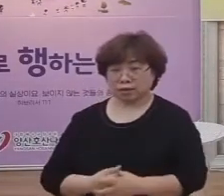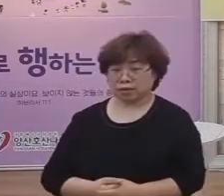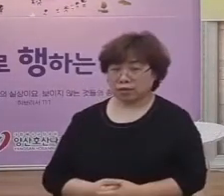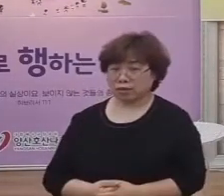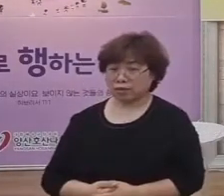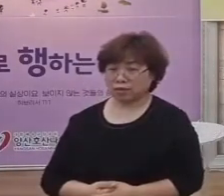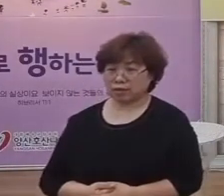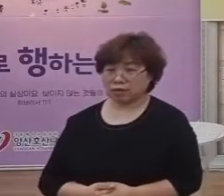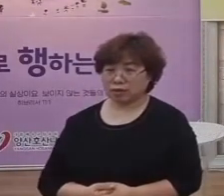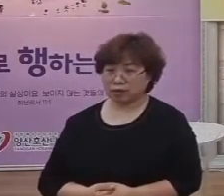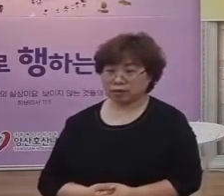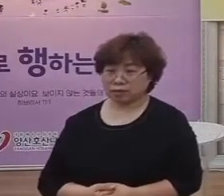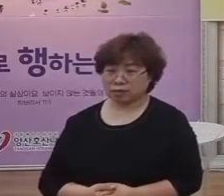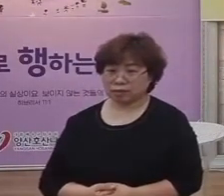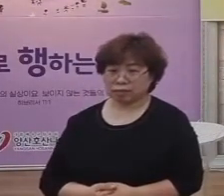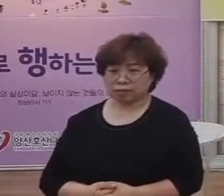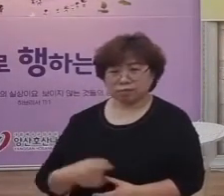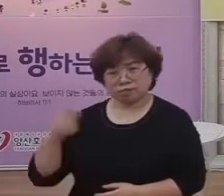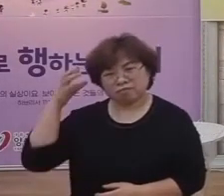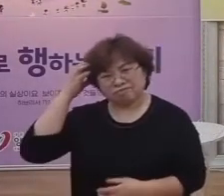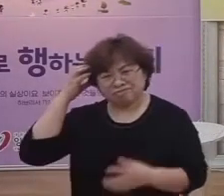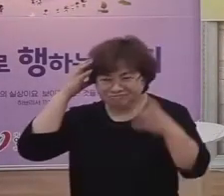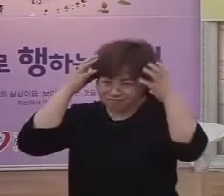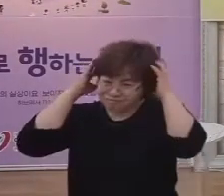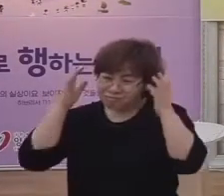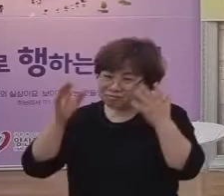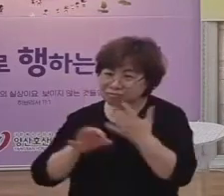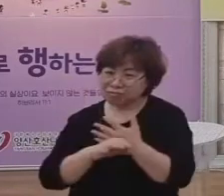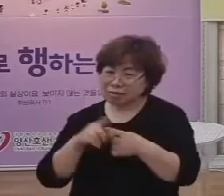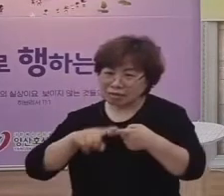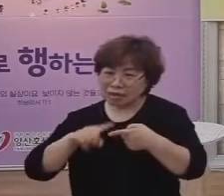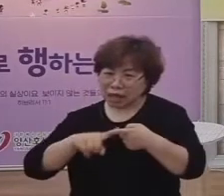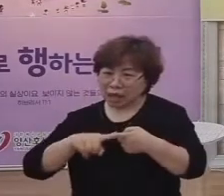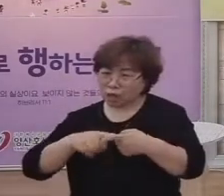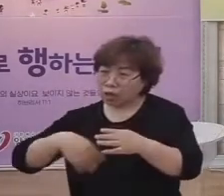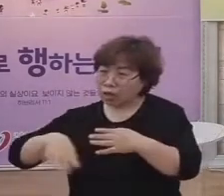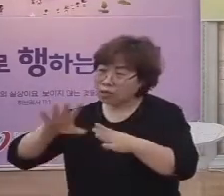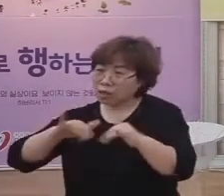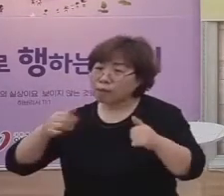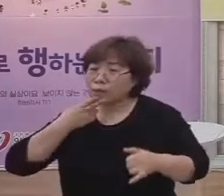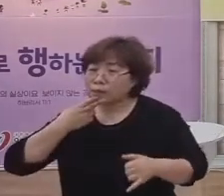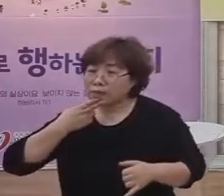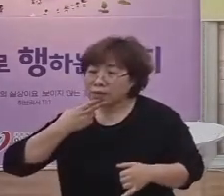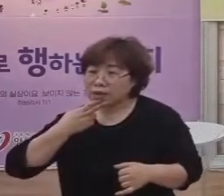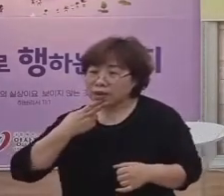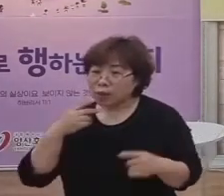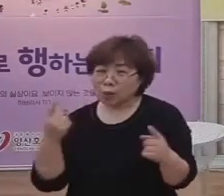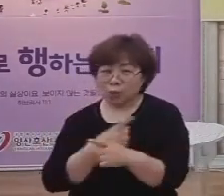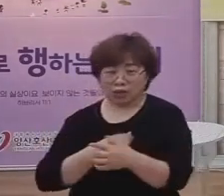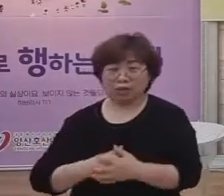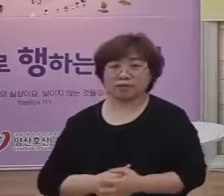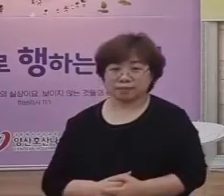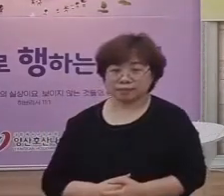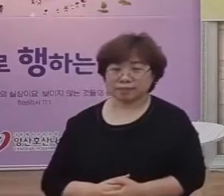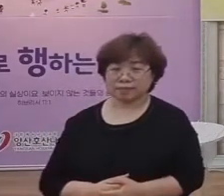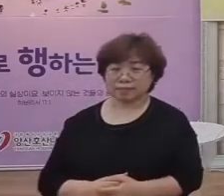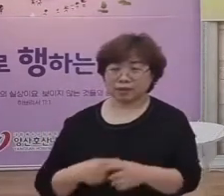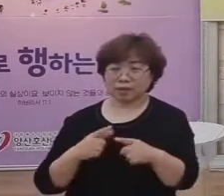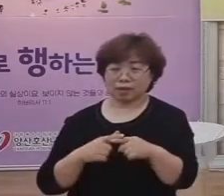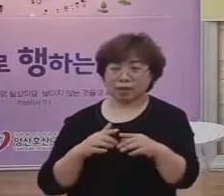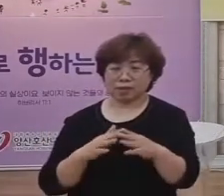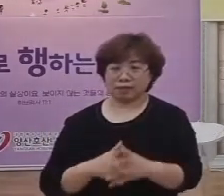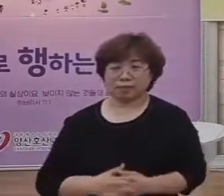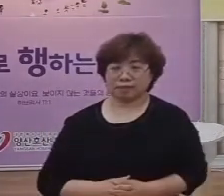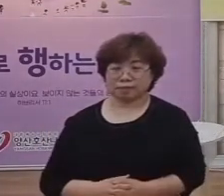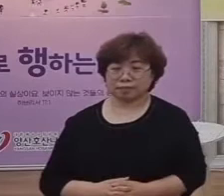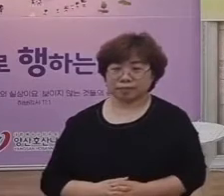그러니까 머리가 엉망이면 누가 그 상태로 나갑니까? 그런 사람 없단 말이에요. 제가 이 교회 앞에